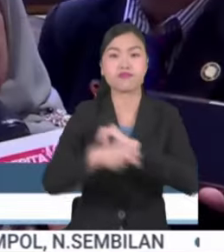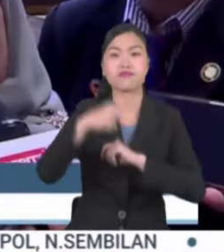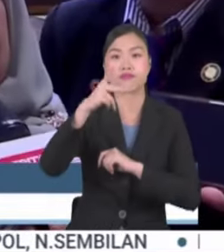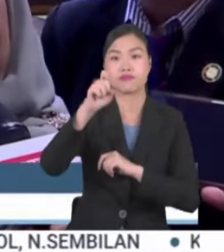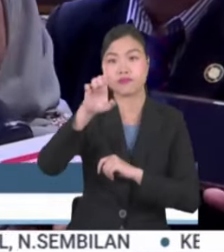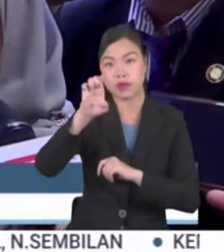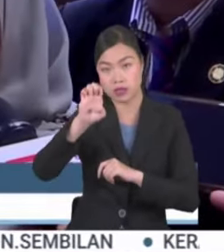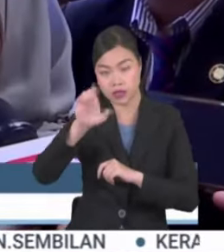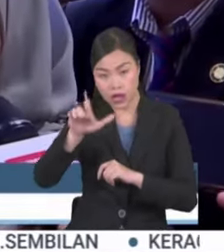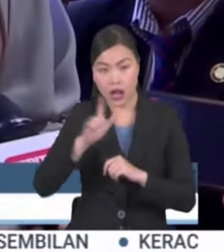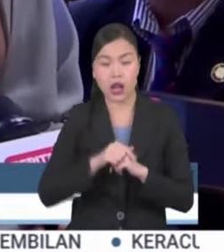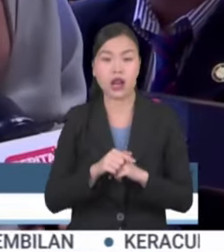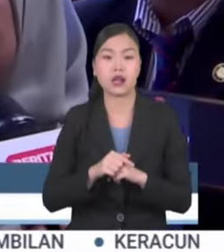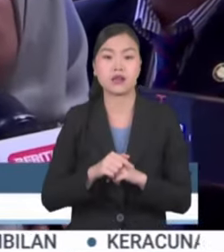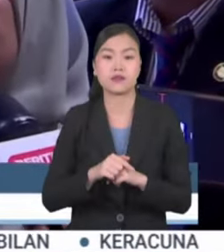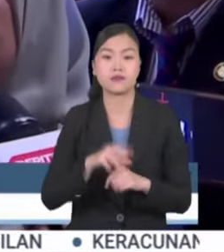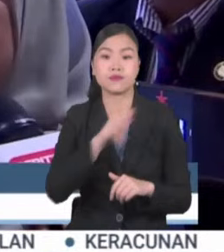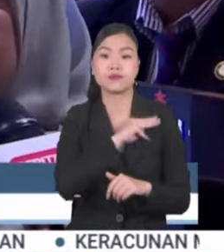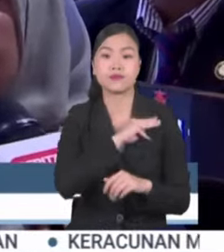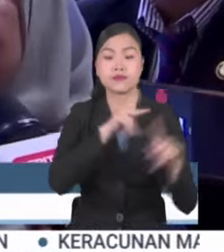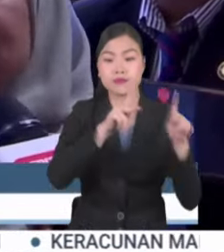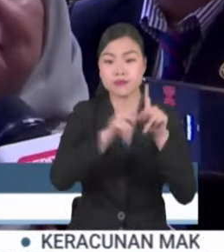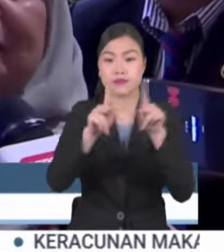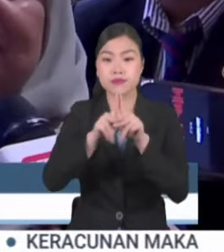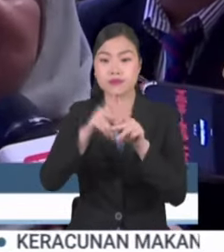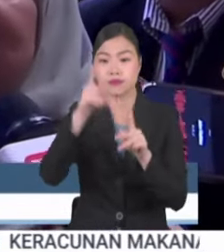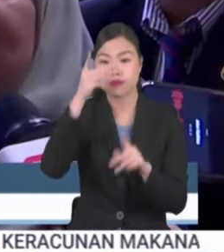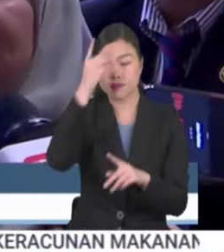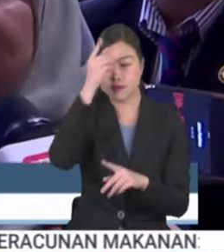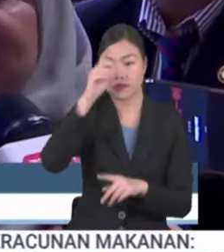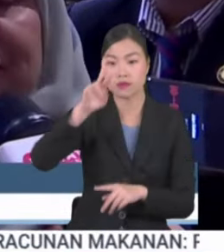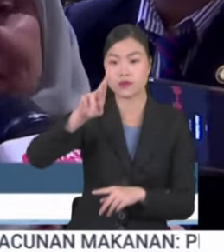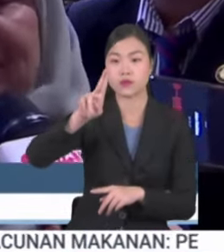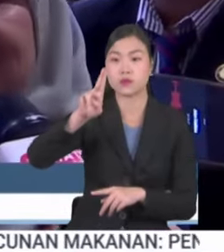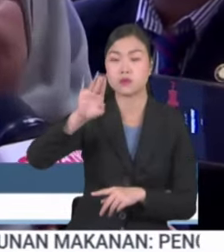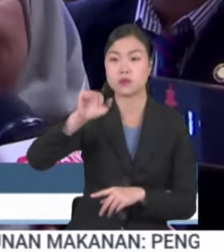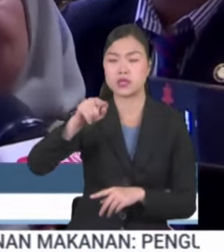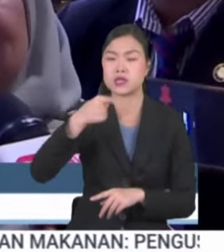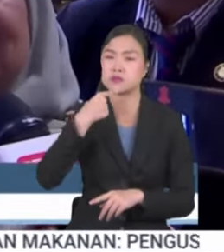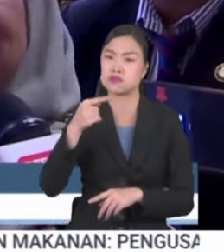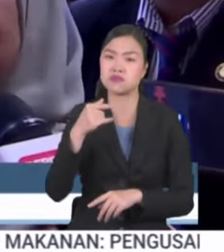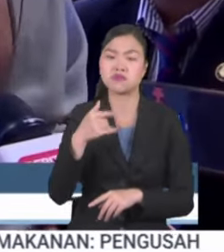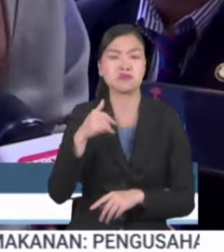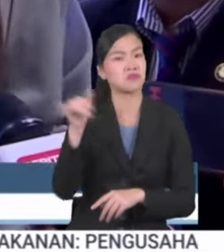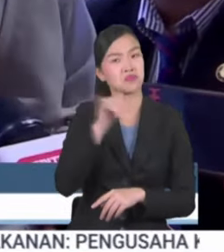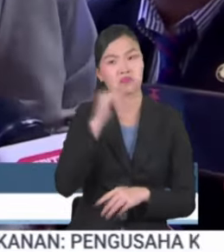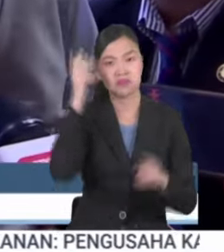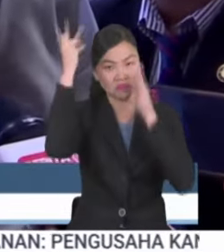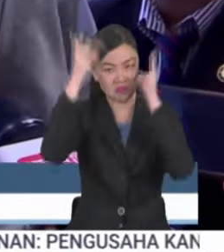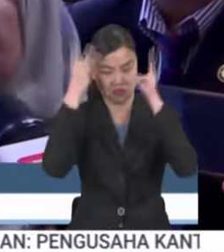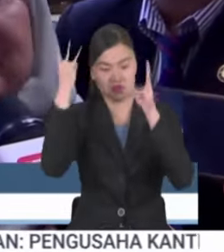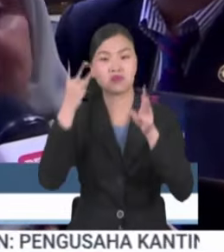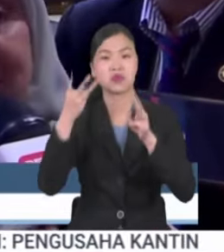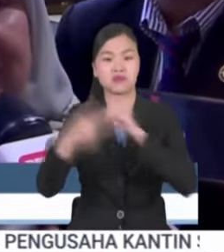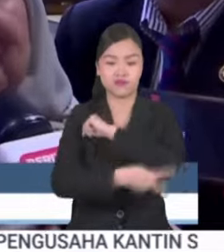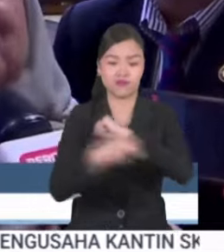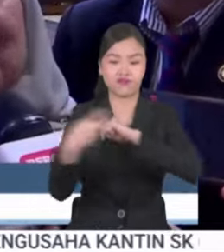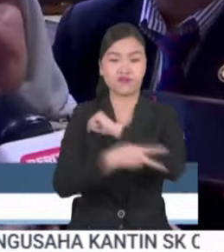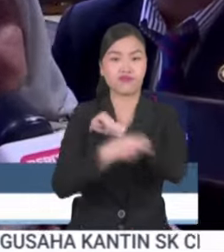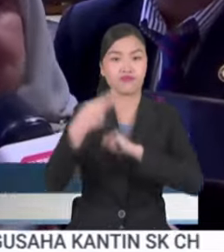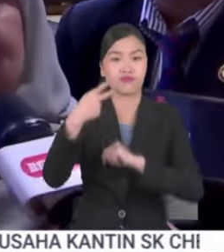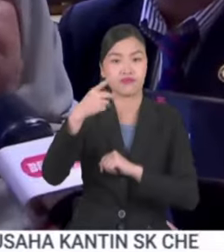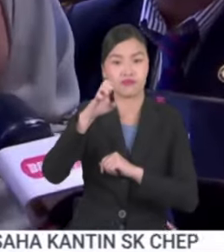kabel. Menteri Kemajuan Desa dan Wilayah Datuk Rubiah Wang turut menyuarakan kebimbangan serupa mengenai isu kecurian kabel